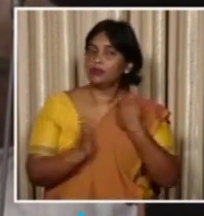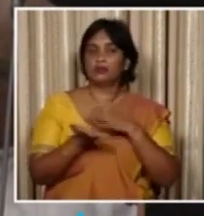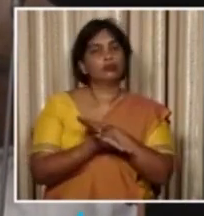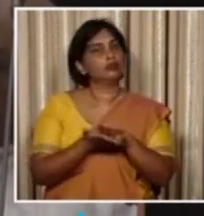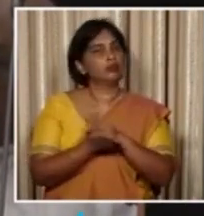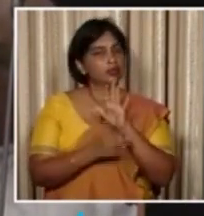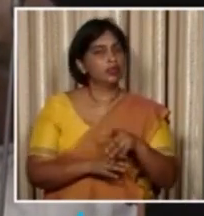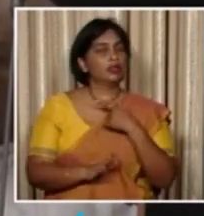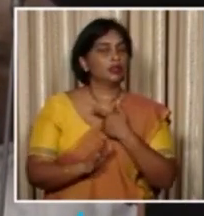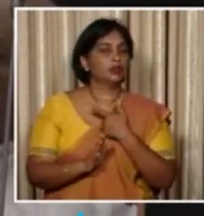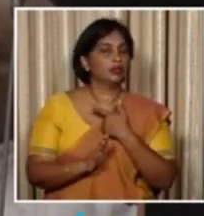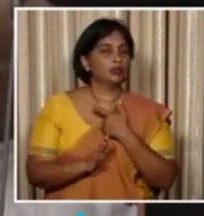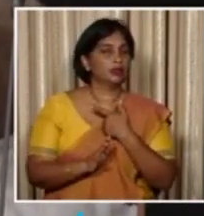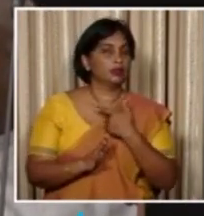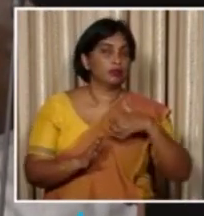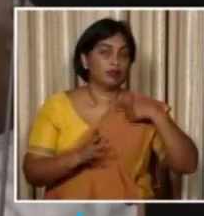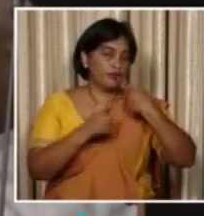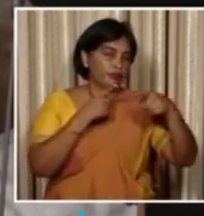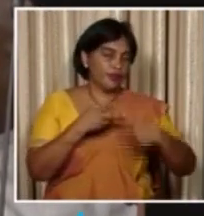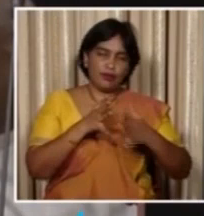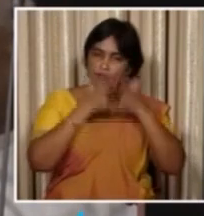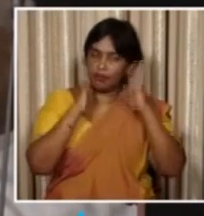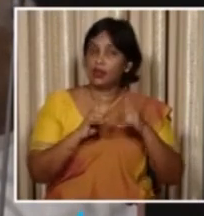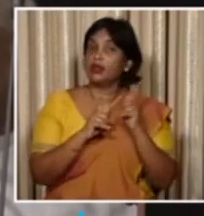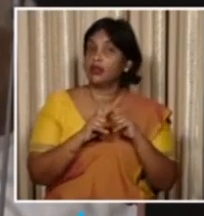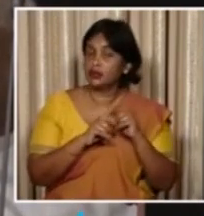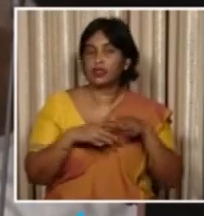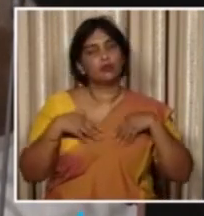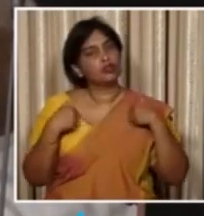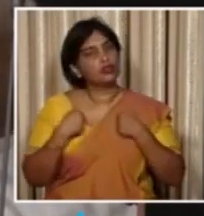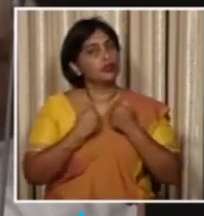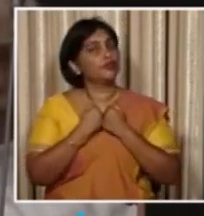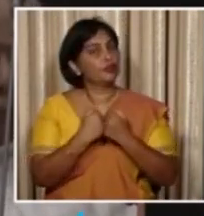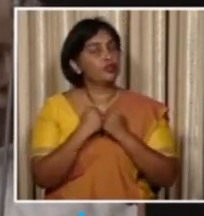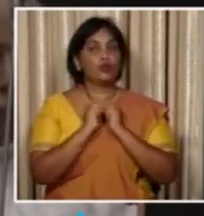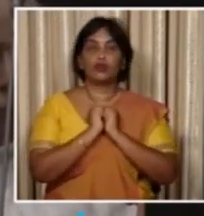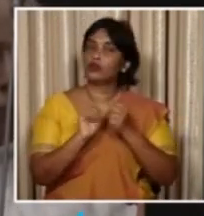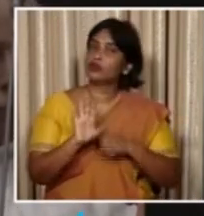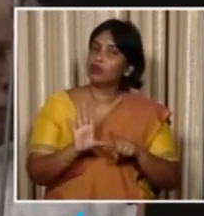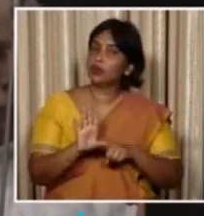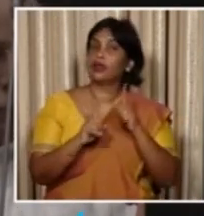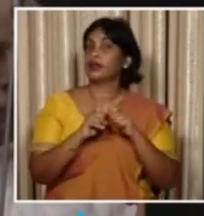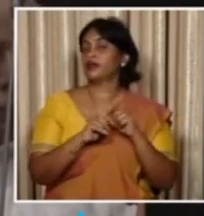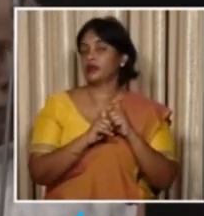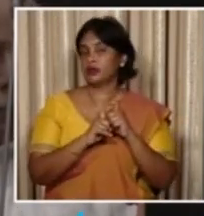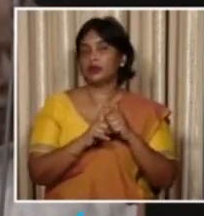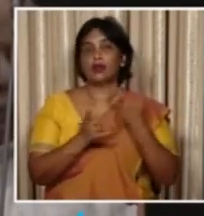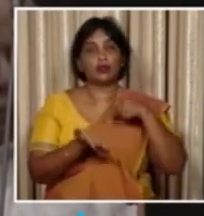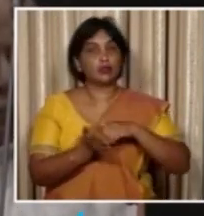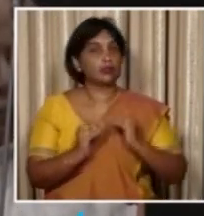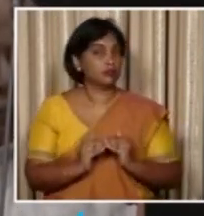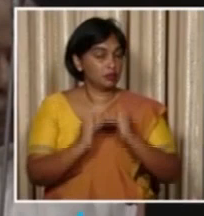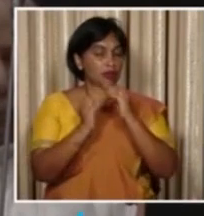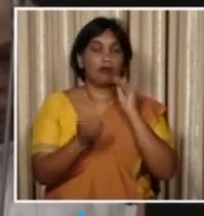යුත්තේ ශ්‍රේෂ්ඨ රසක් තිබෙනවා. අධ්‍යාපනය, සෞඛ්‍ය, ප්‍රවාහනය, වෘත්තීය පුහුණු අධ්‍යාපනය, නගර